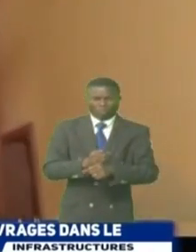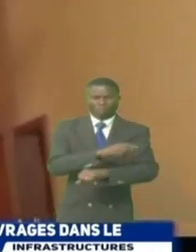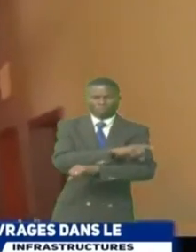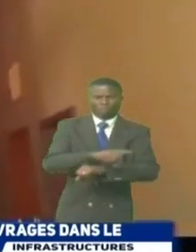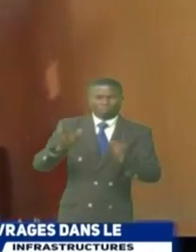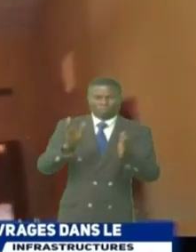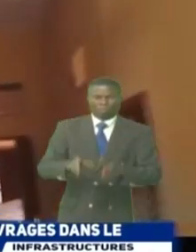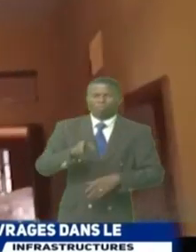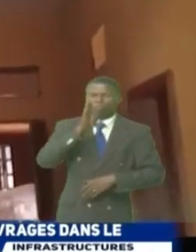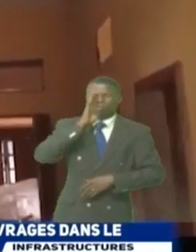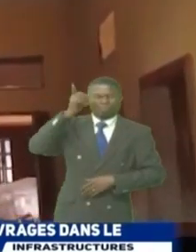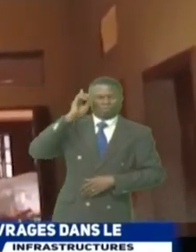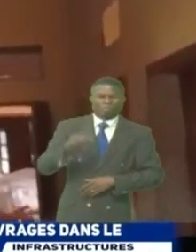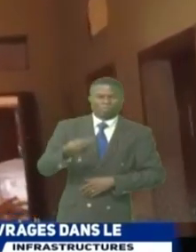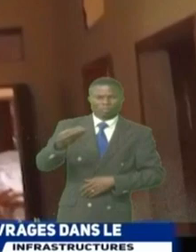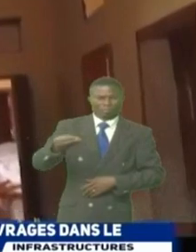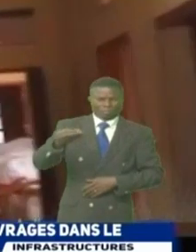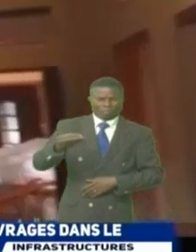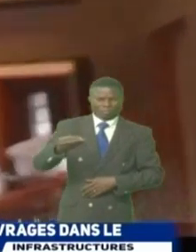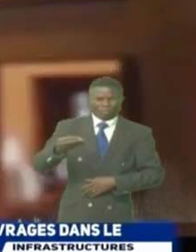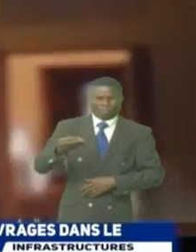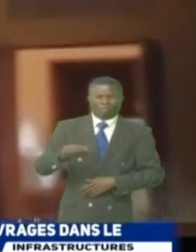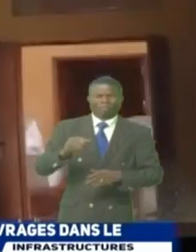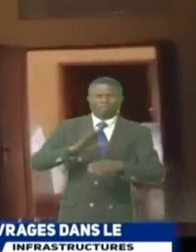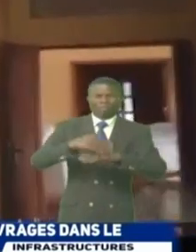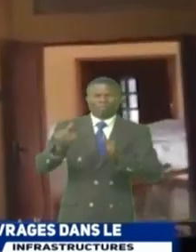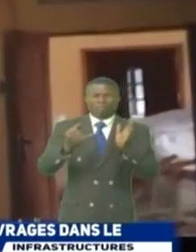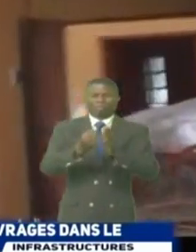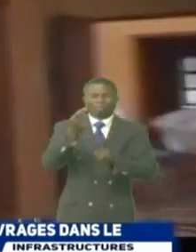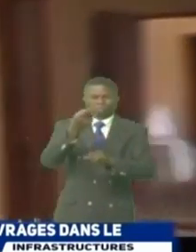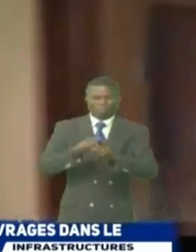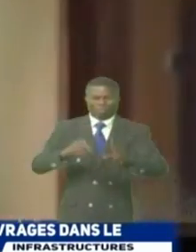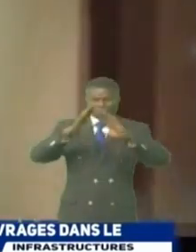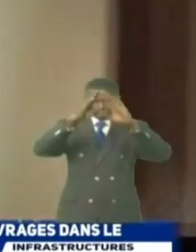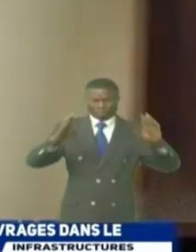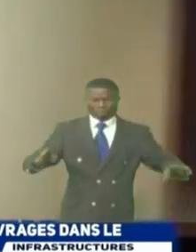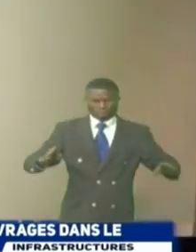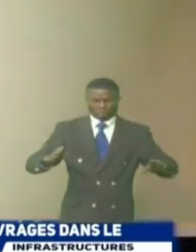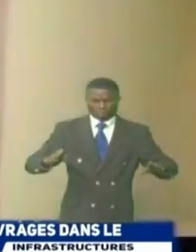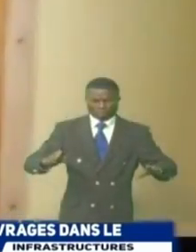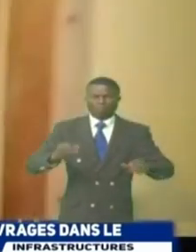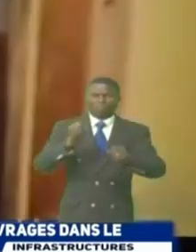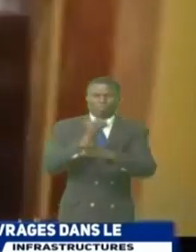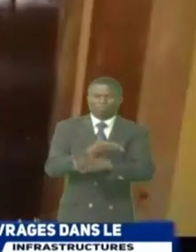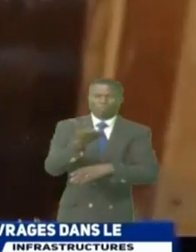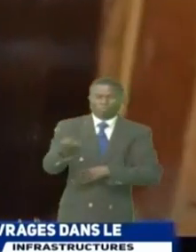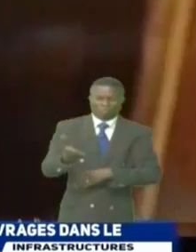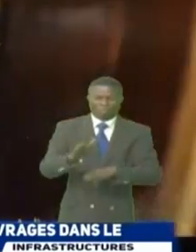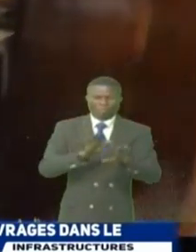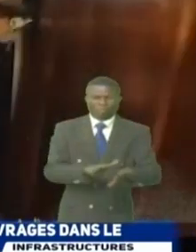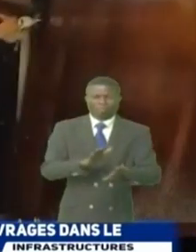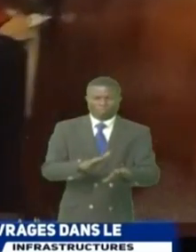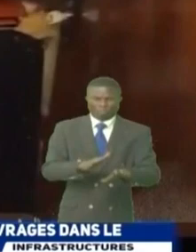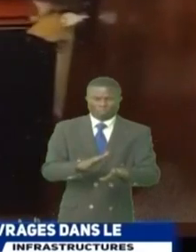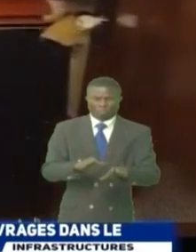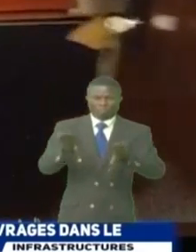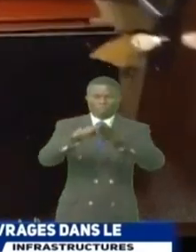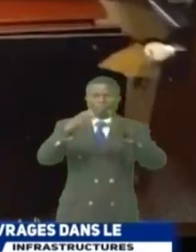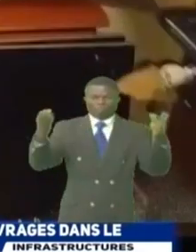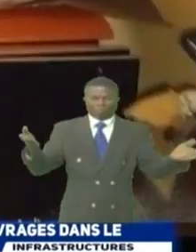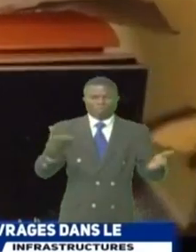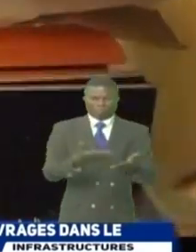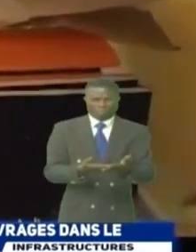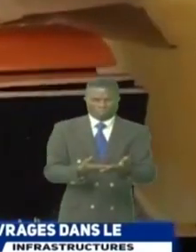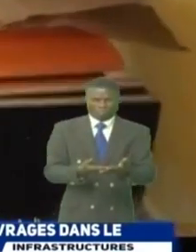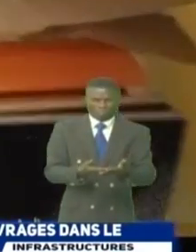l'administration coloniale belge, en pris 6 mois. Cet ouvrage est sorti des terres et n'attend que son inauguration.